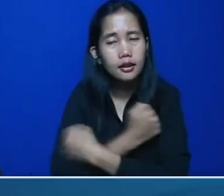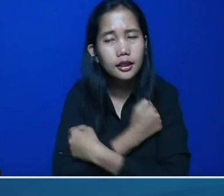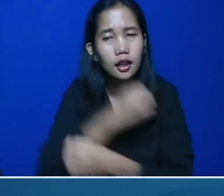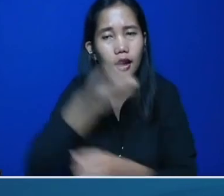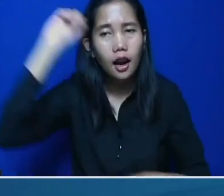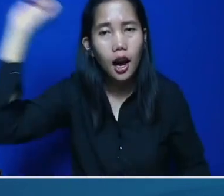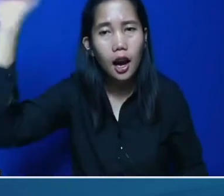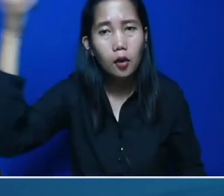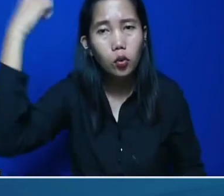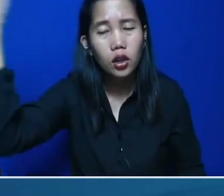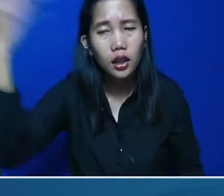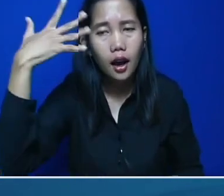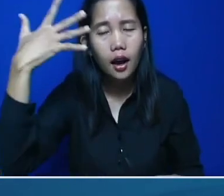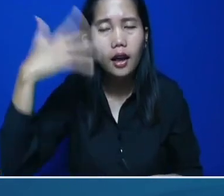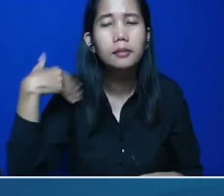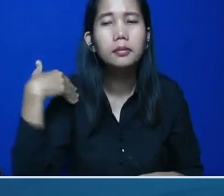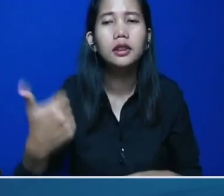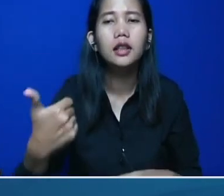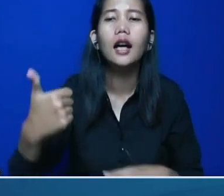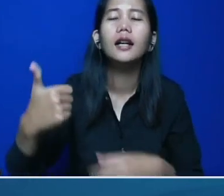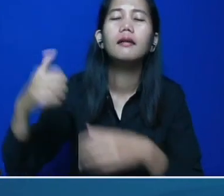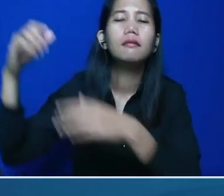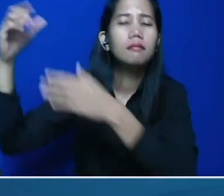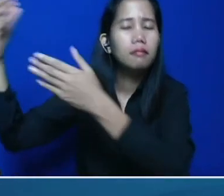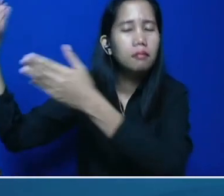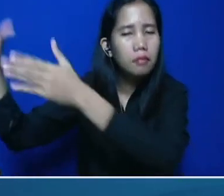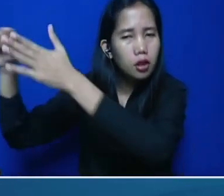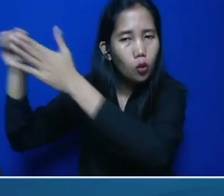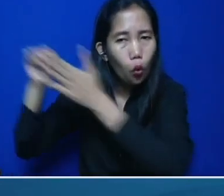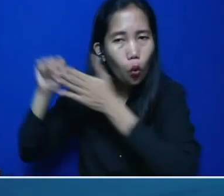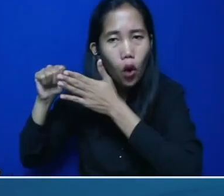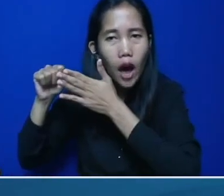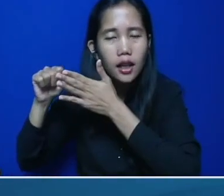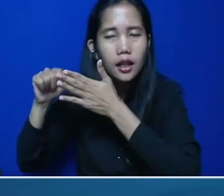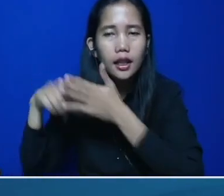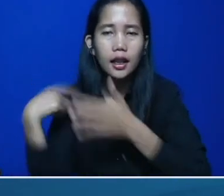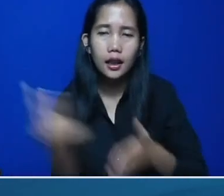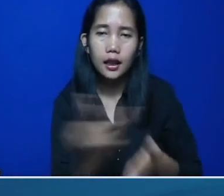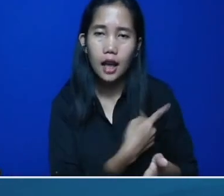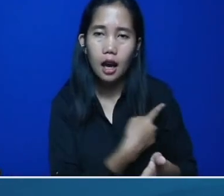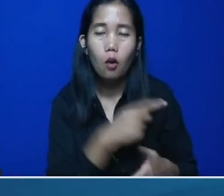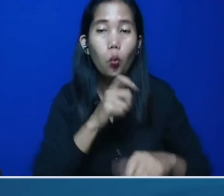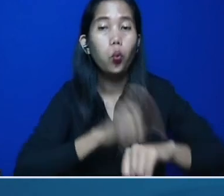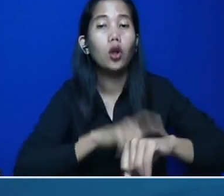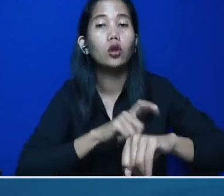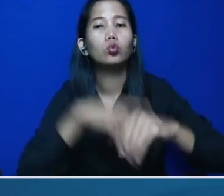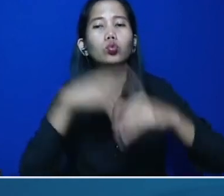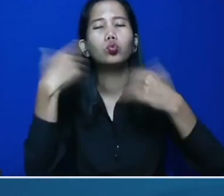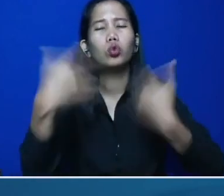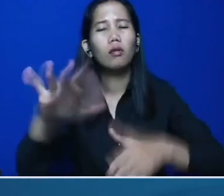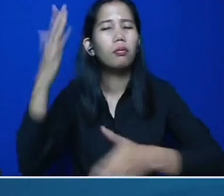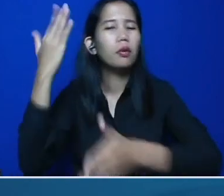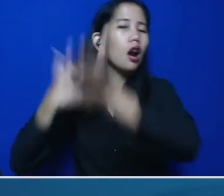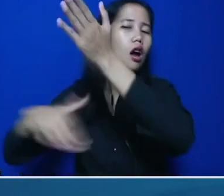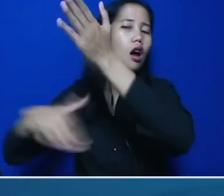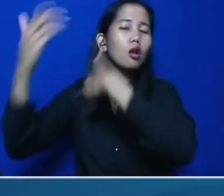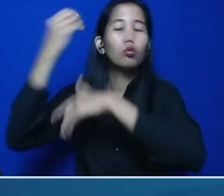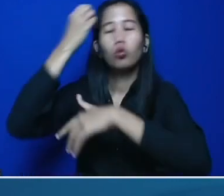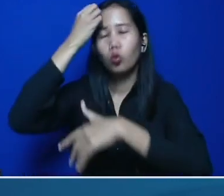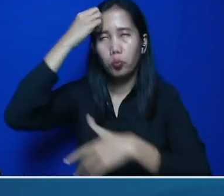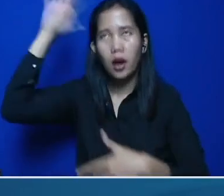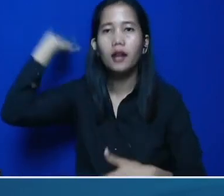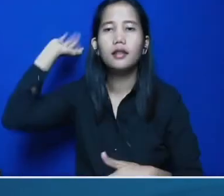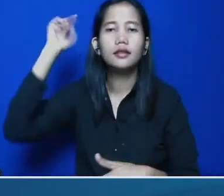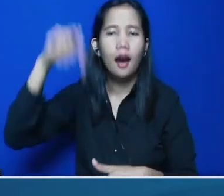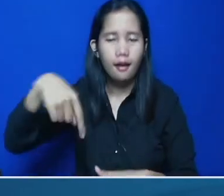sudah berlalu lupakan Sekarang mari kita song-song ke depan dengan penuh keberanian menghampiri takhta